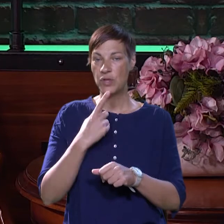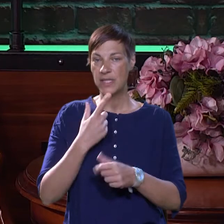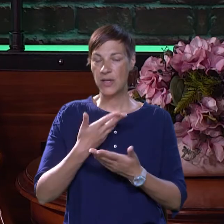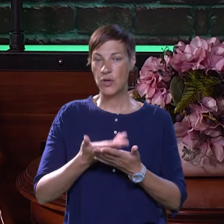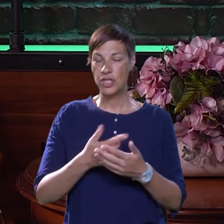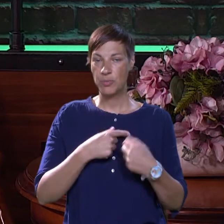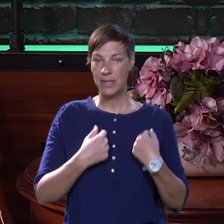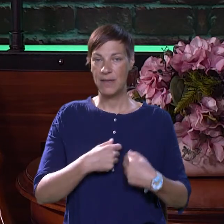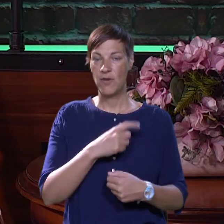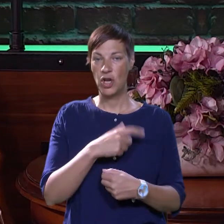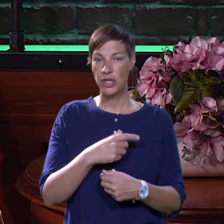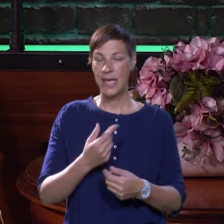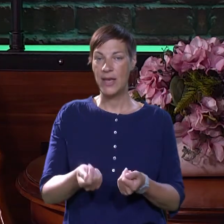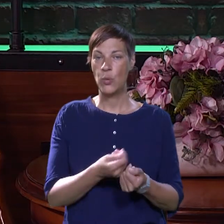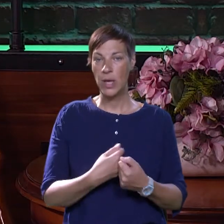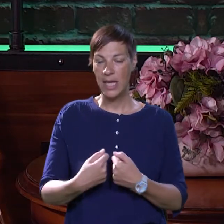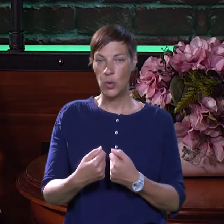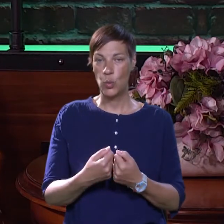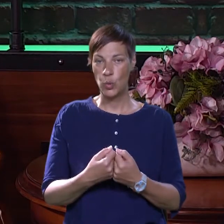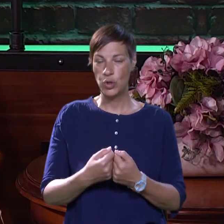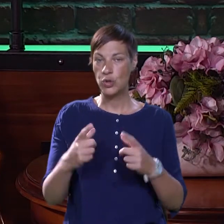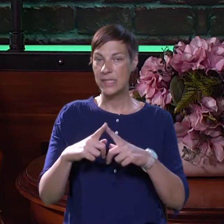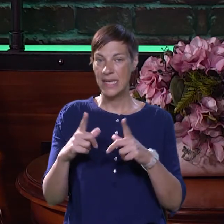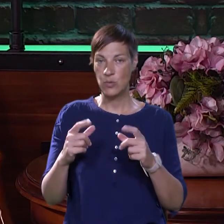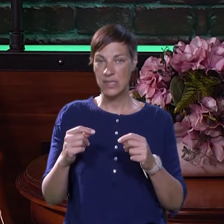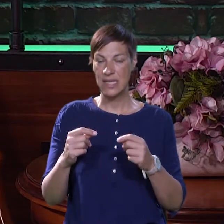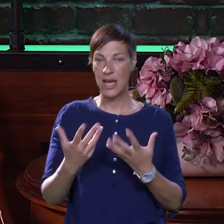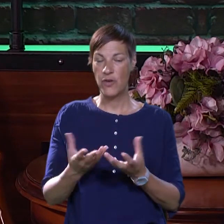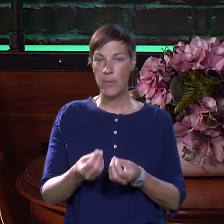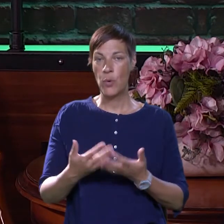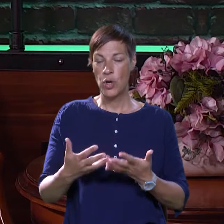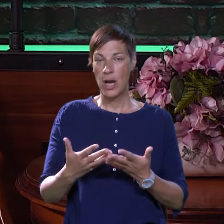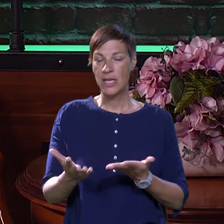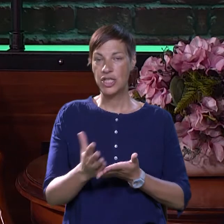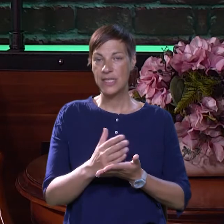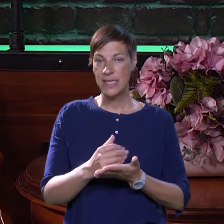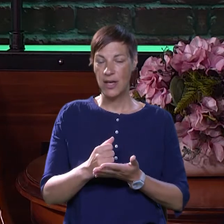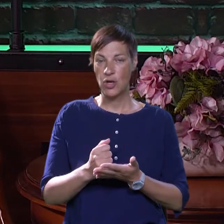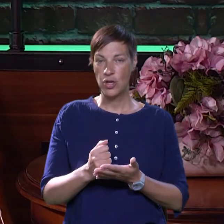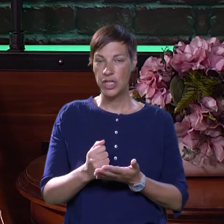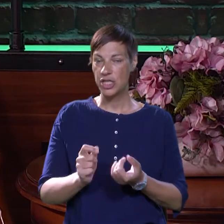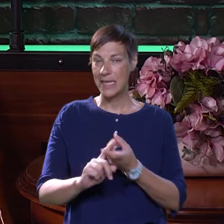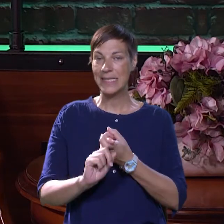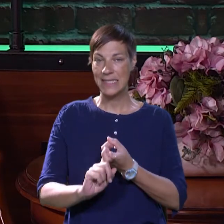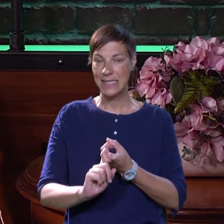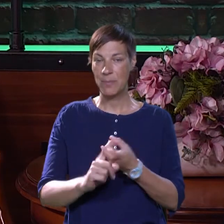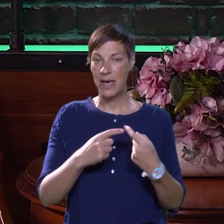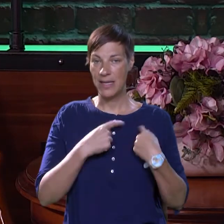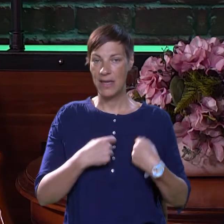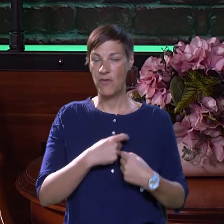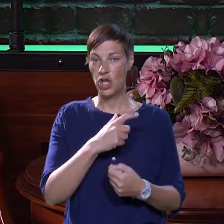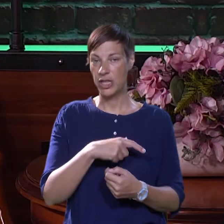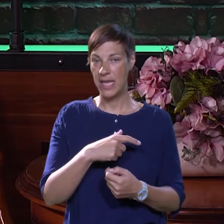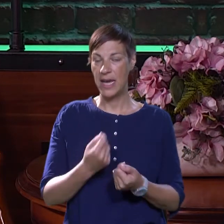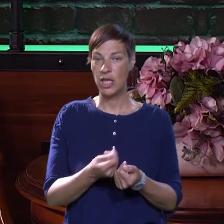će biti i volonteru i udruzi ili ustanovi puno lakše za korištenje, za mečiranje volontera